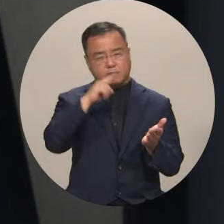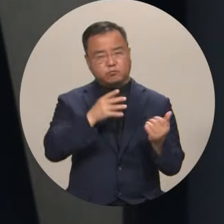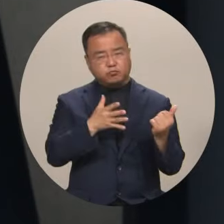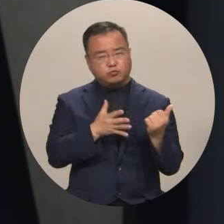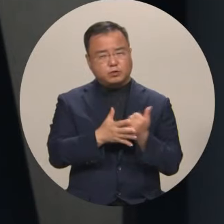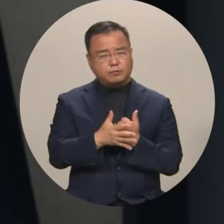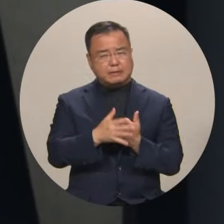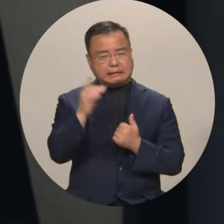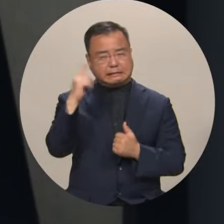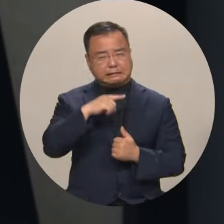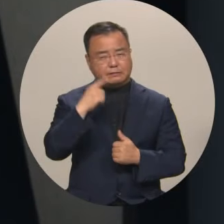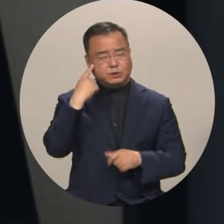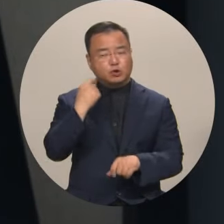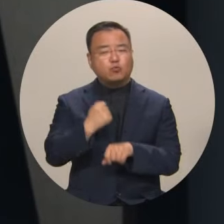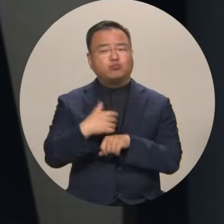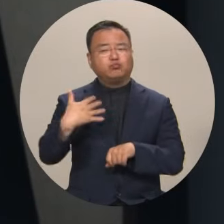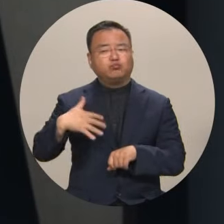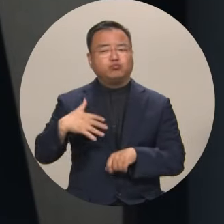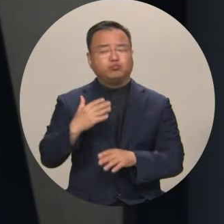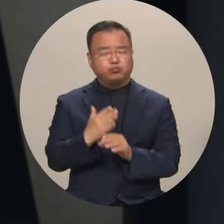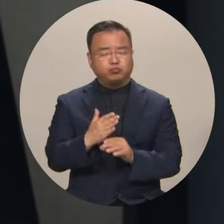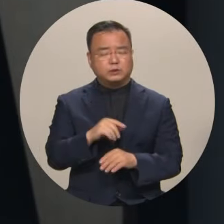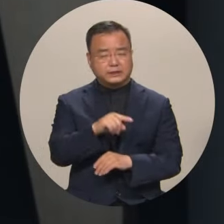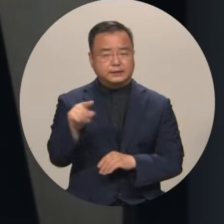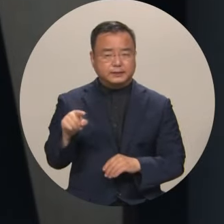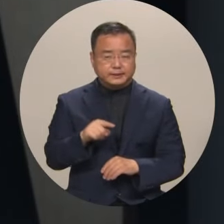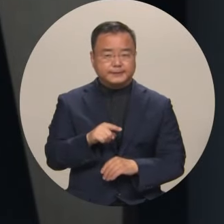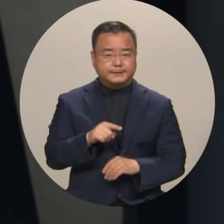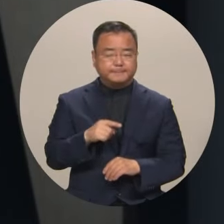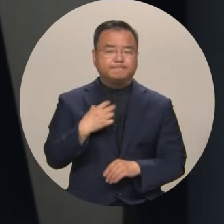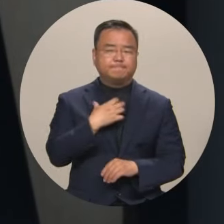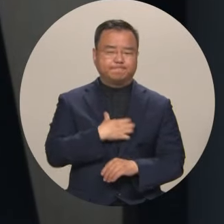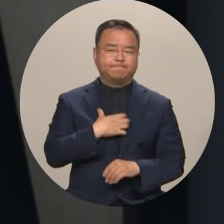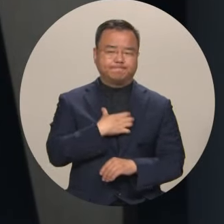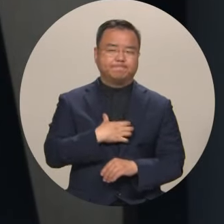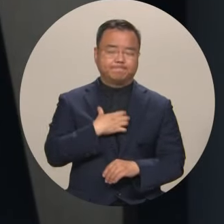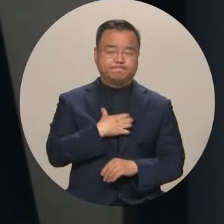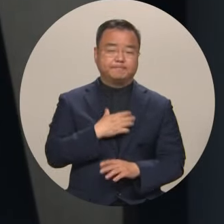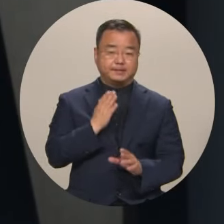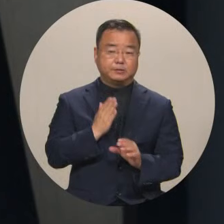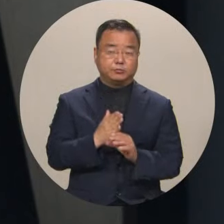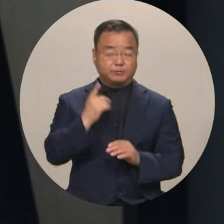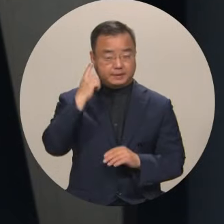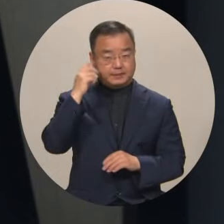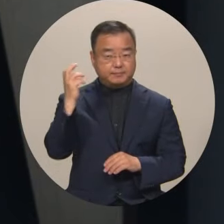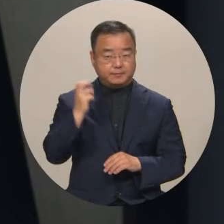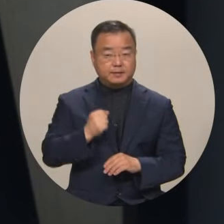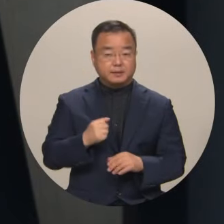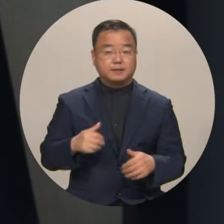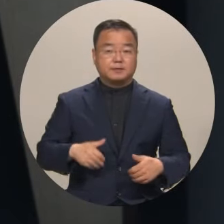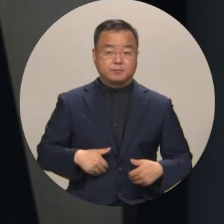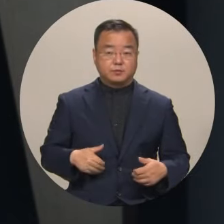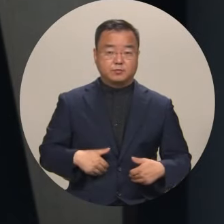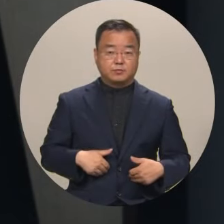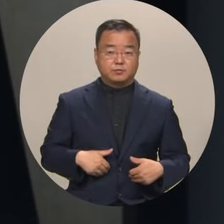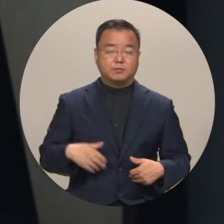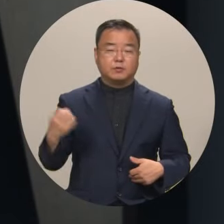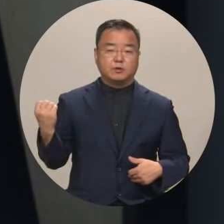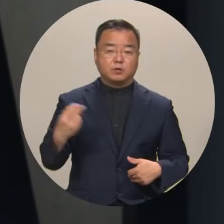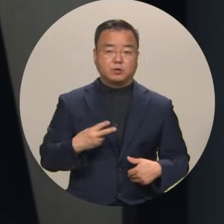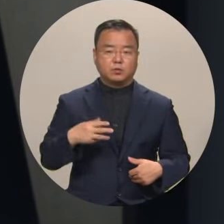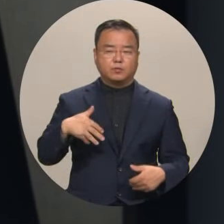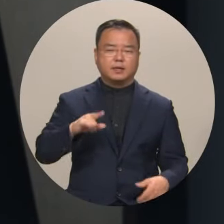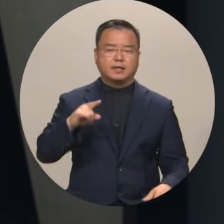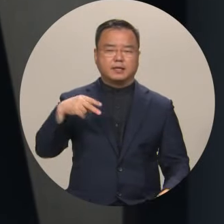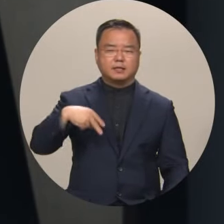제대로 이루어져 있지 않기 때문에 조금은 어 그러 부분을 우려를 어 염두해 두면서 접근할 필요가 있겠다 그래서 채치 PT